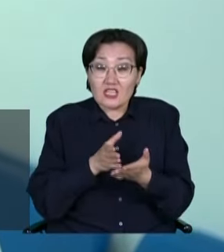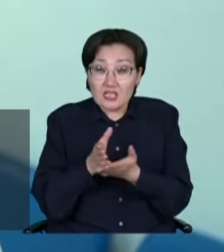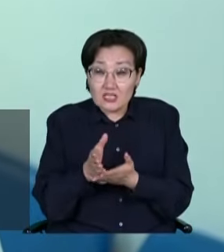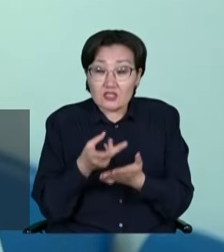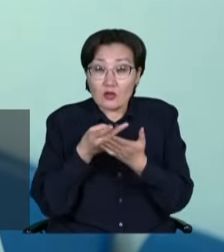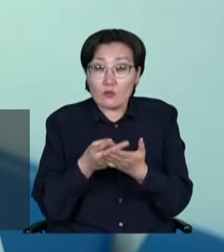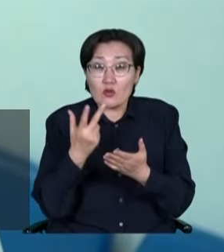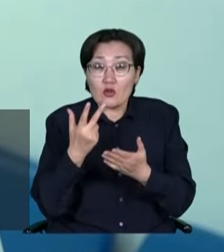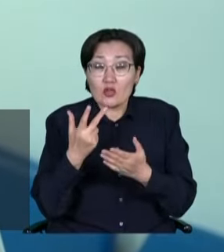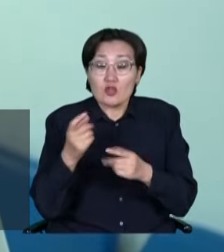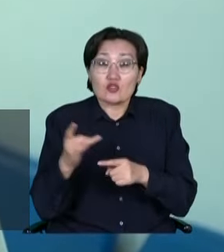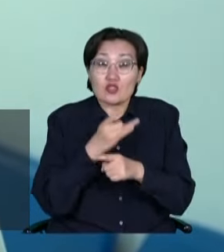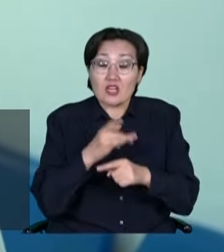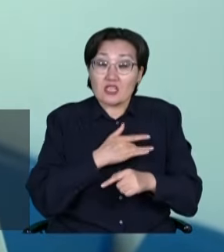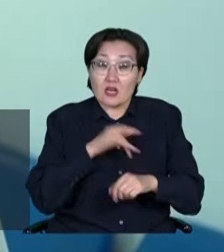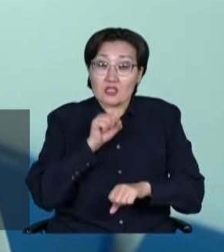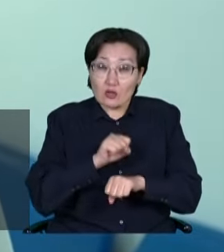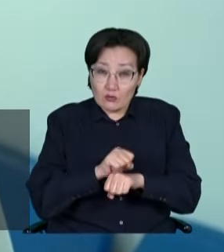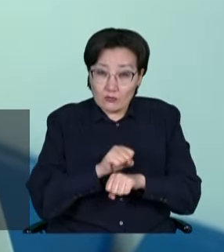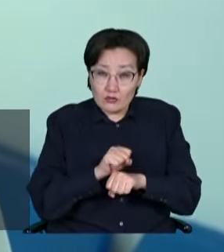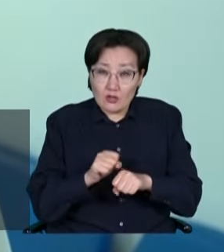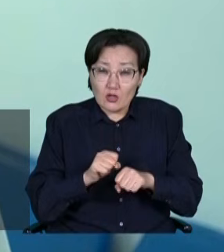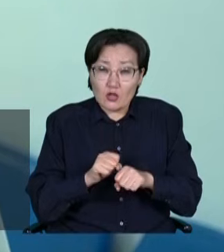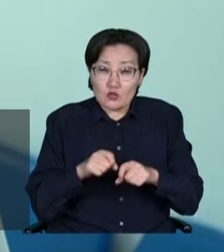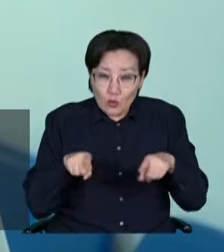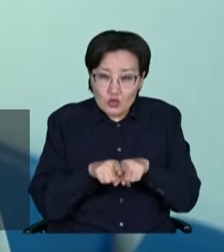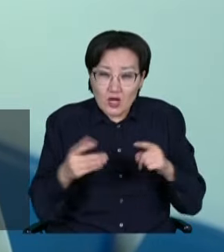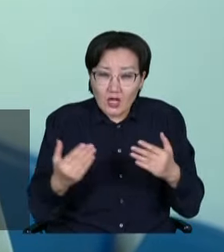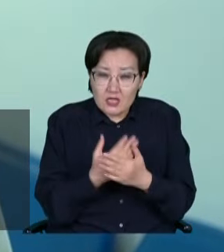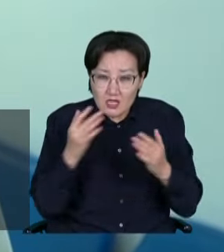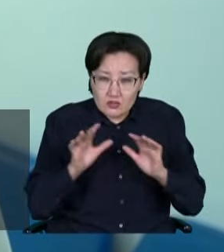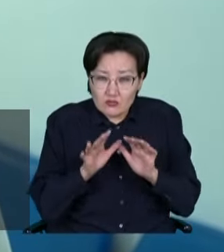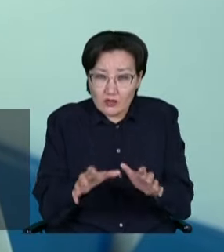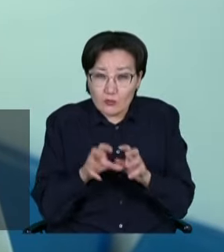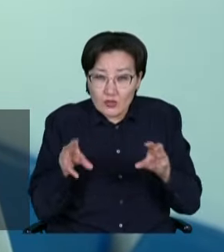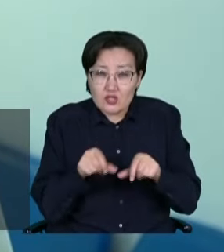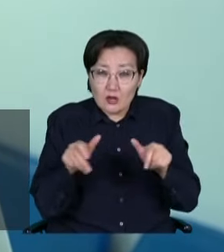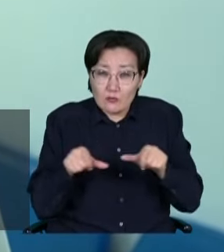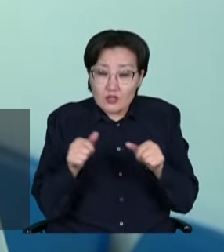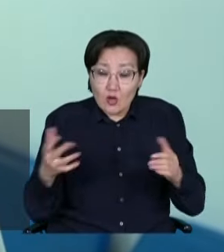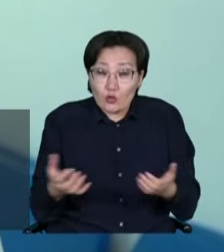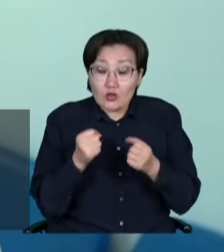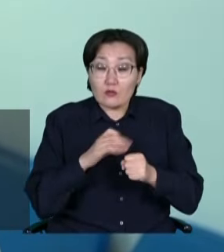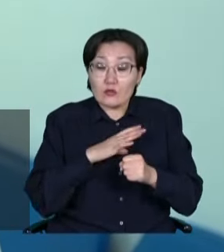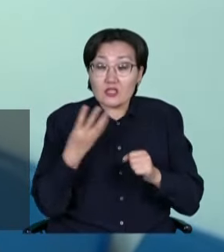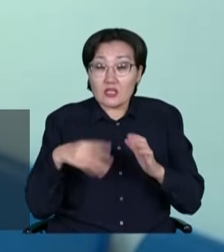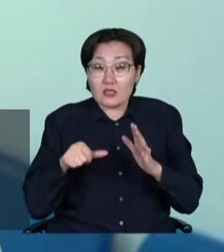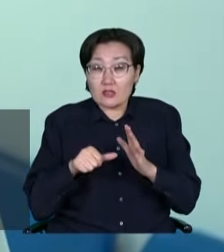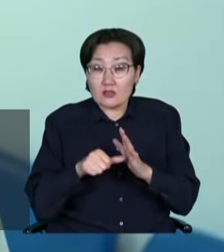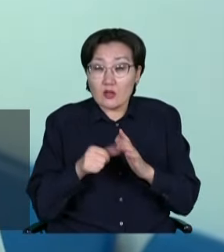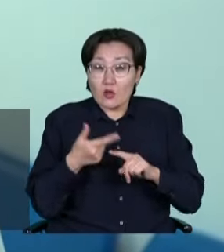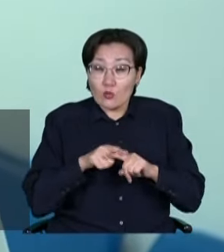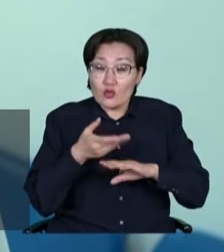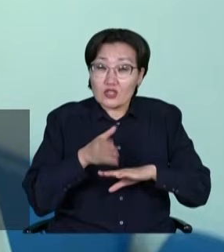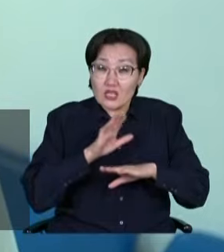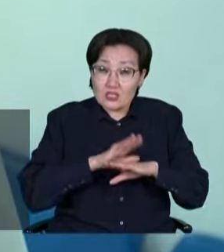тағы үшінші мәрте остановка берді. Оны да завалит еттік. Сонымен онда 46-да науқас өте ауыр